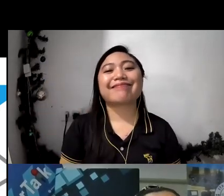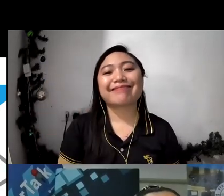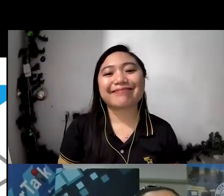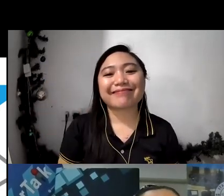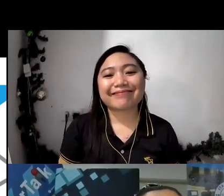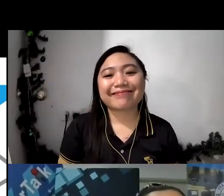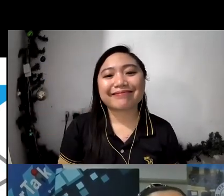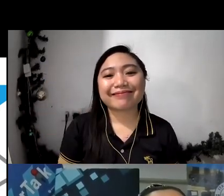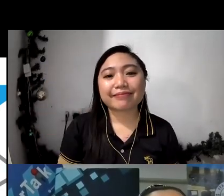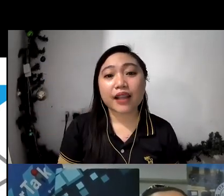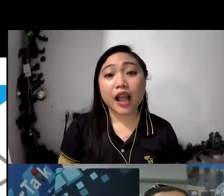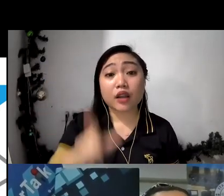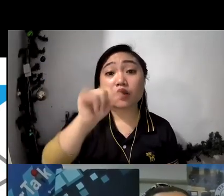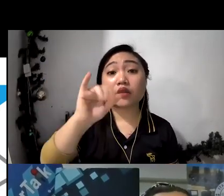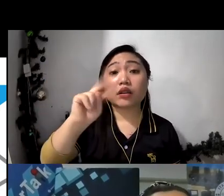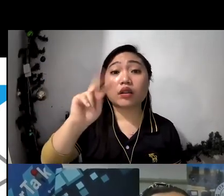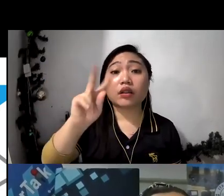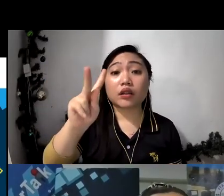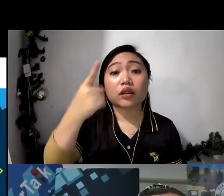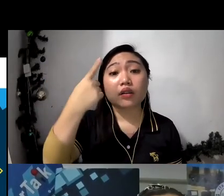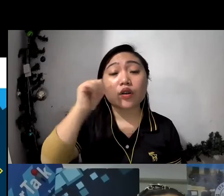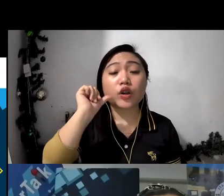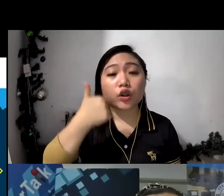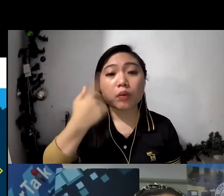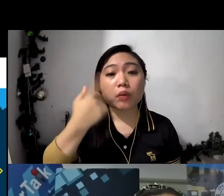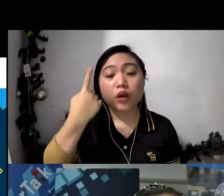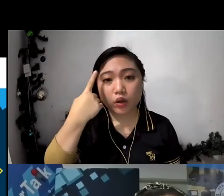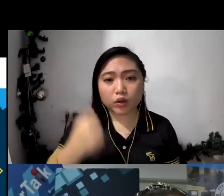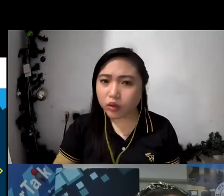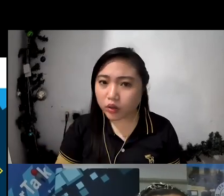Okay. Yung link po pala bukas for the